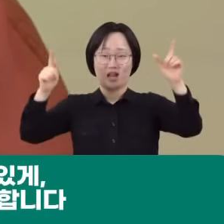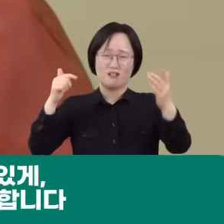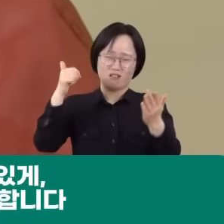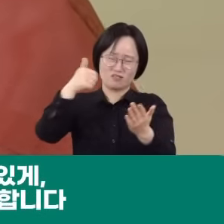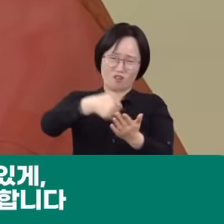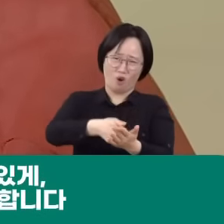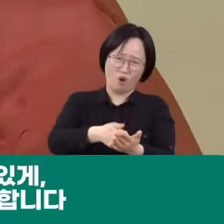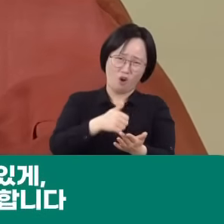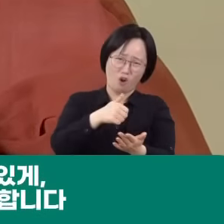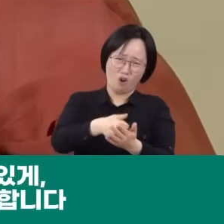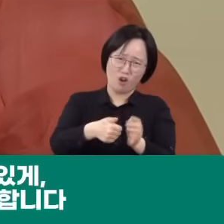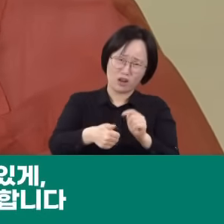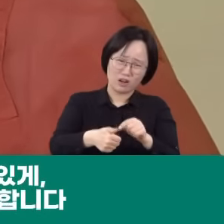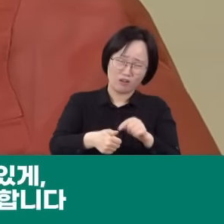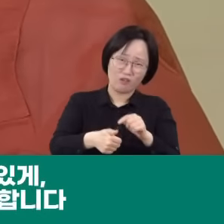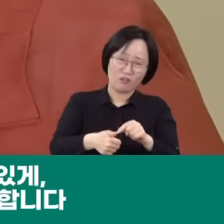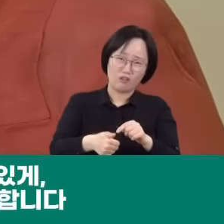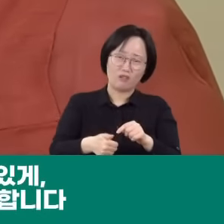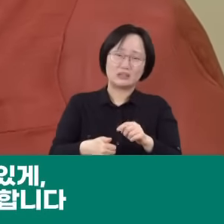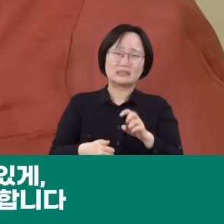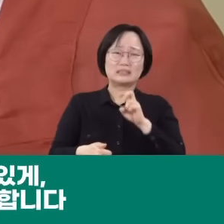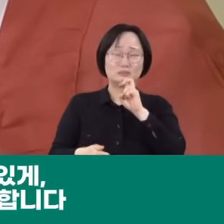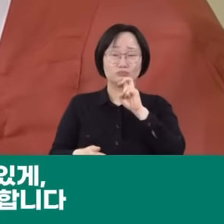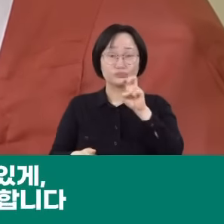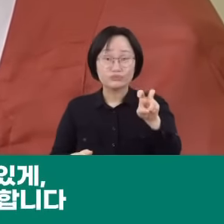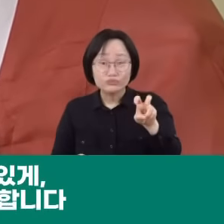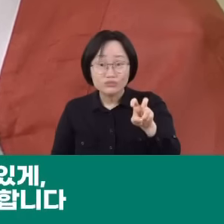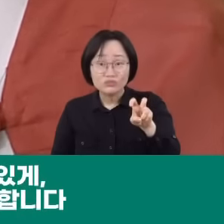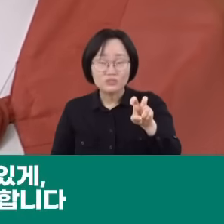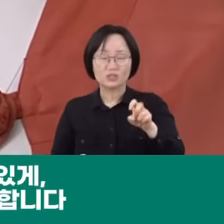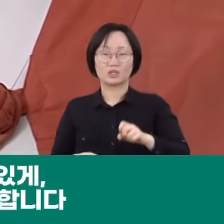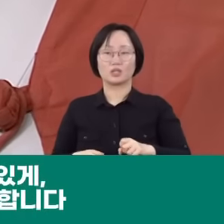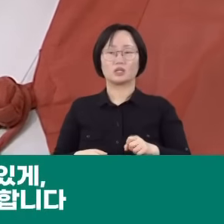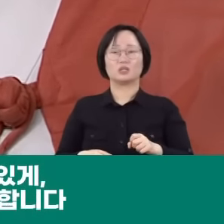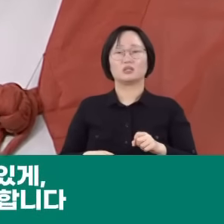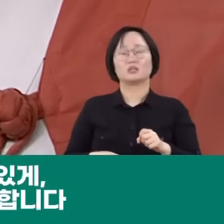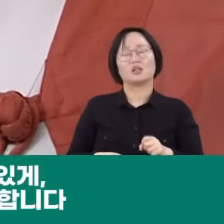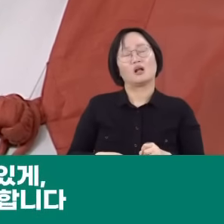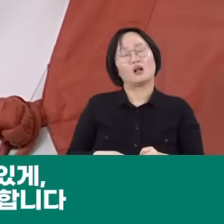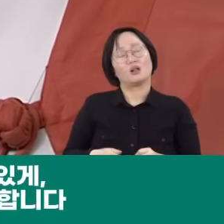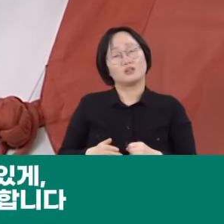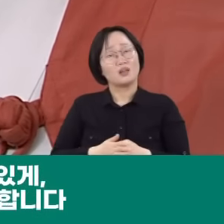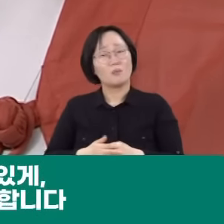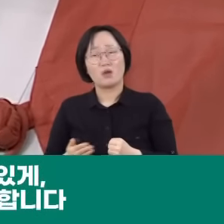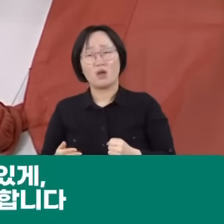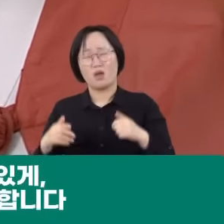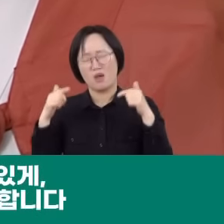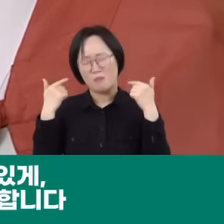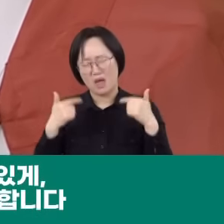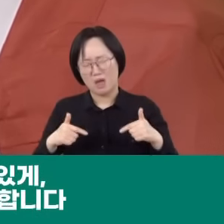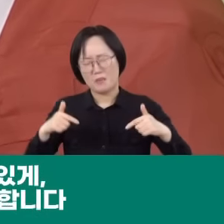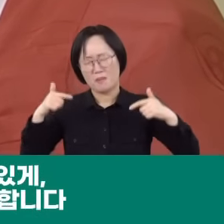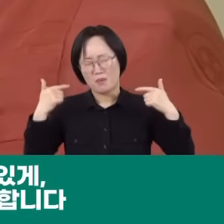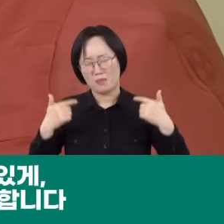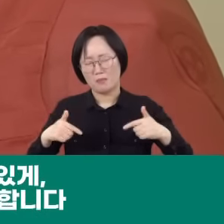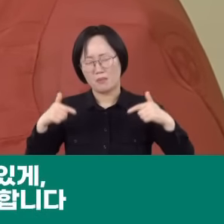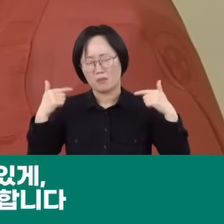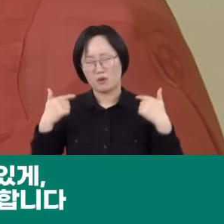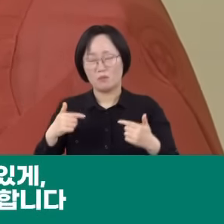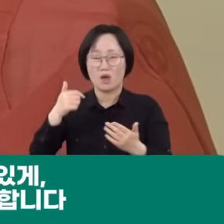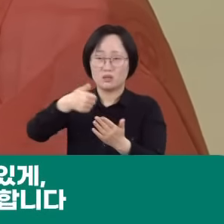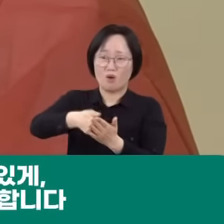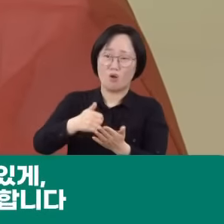정도면 그 매일매일 절을 올리는데 얼마나 얼마나 몸과 마음이 힘들고